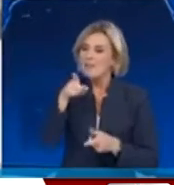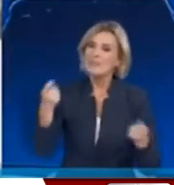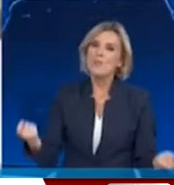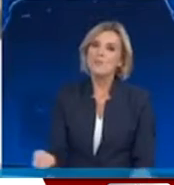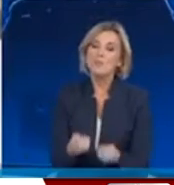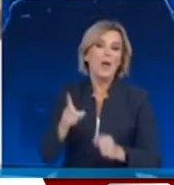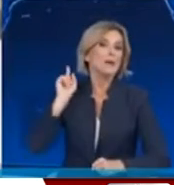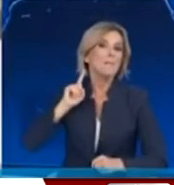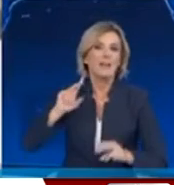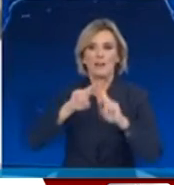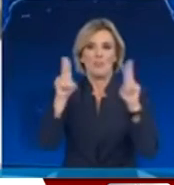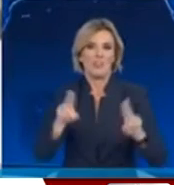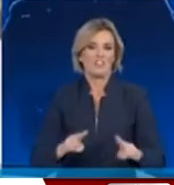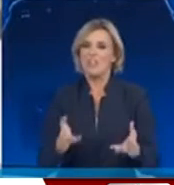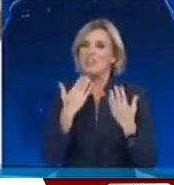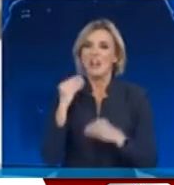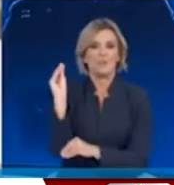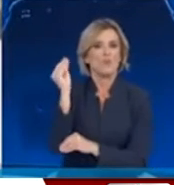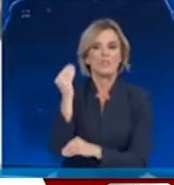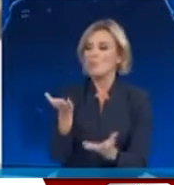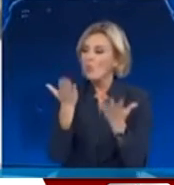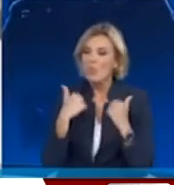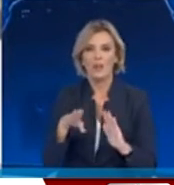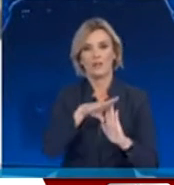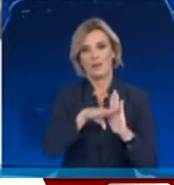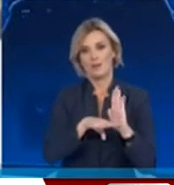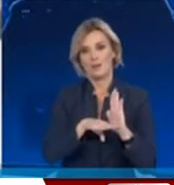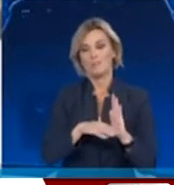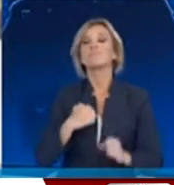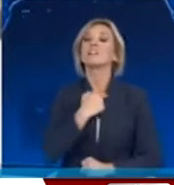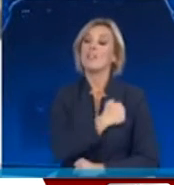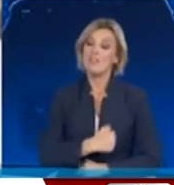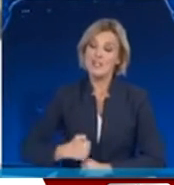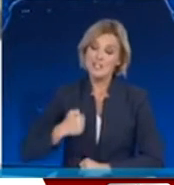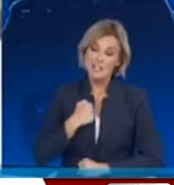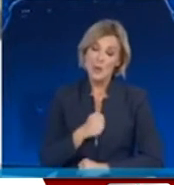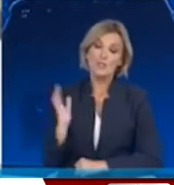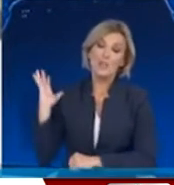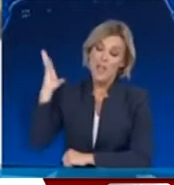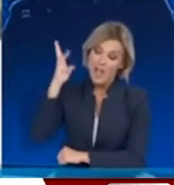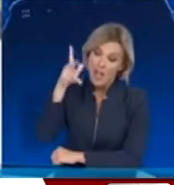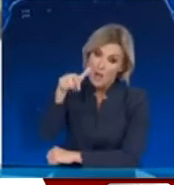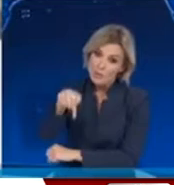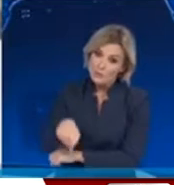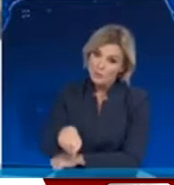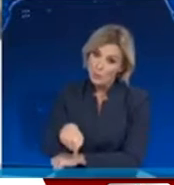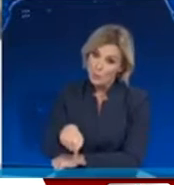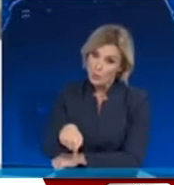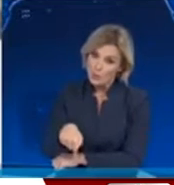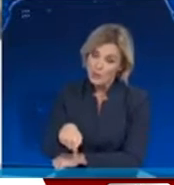στις αξίες του δυτικού κόσμου, τις οποίες δυστυχώς η Άγκυρα συνεχίζει και στα νερά της